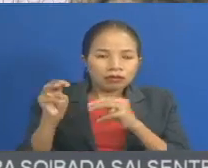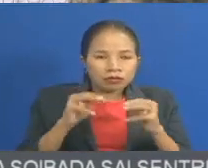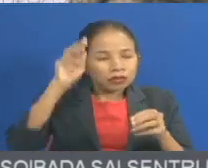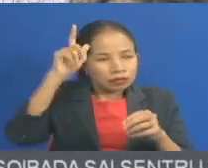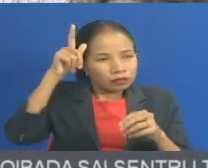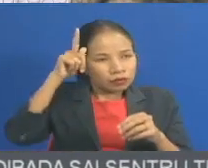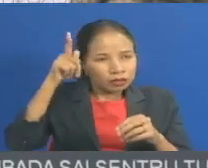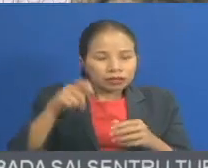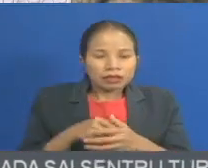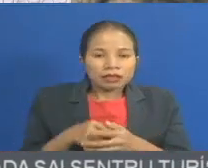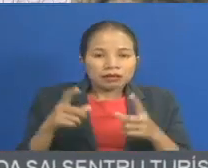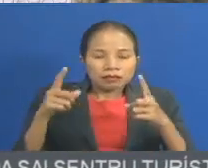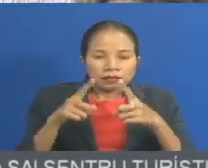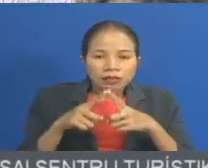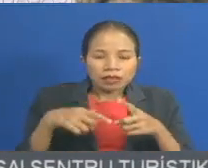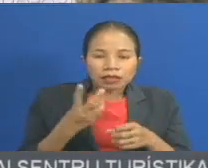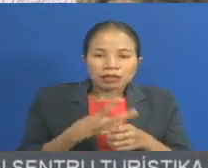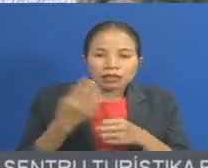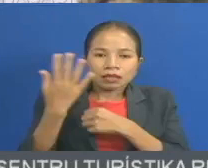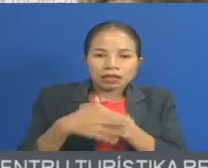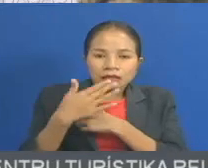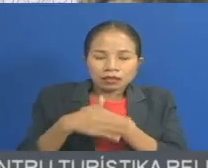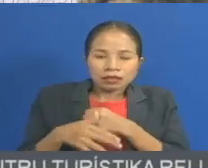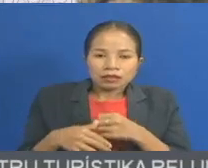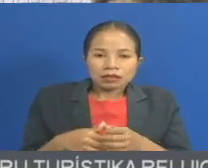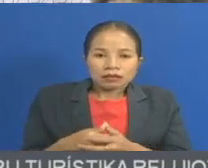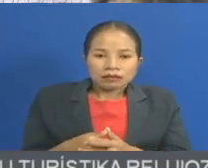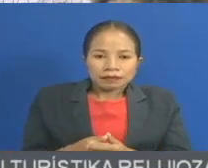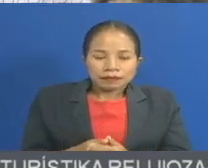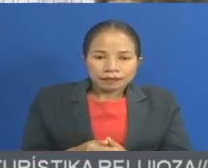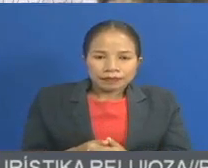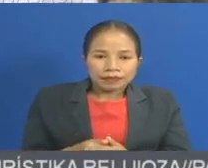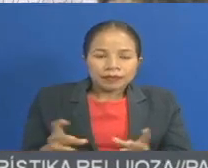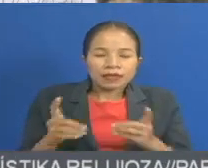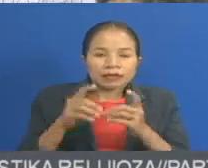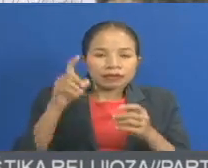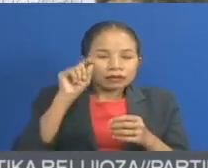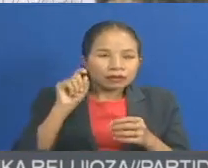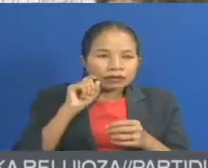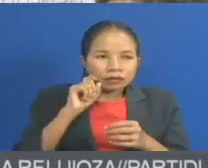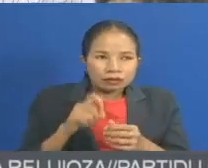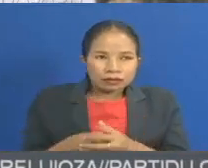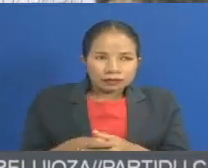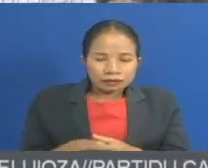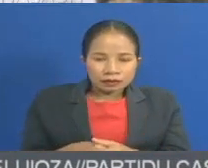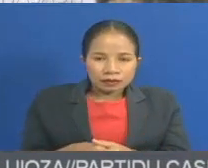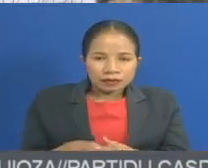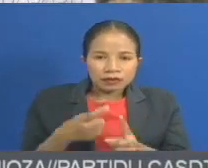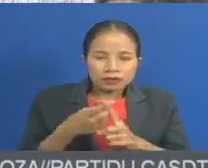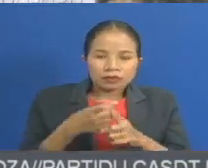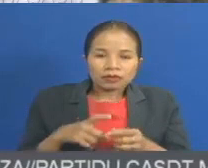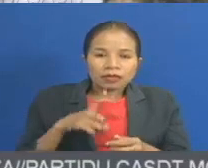politika pa itenerai dane, ya mehara, asur sanana, nyarasi dun memang mayu silale